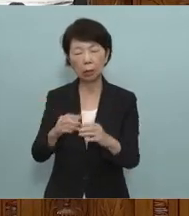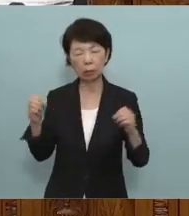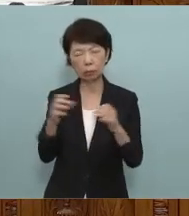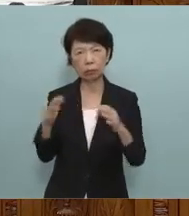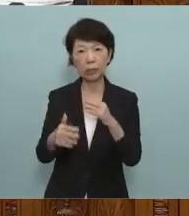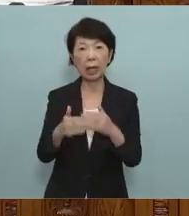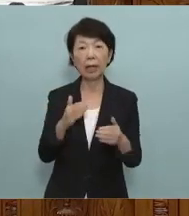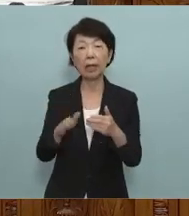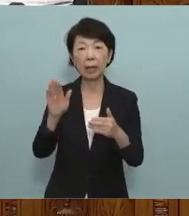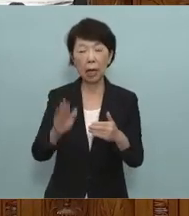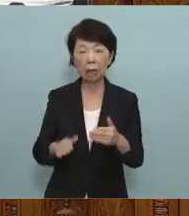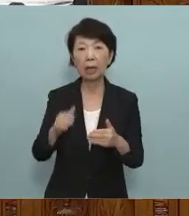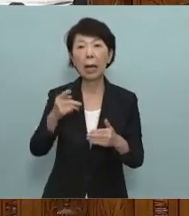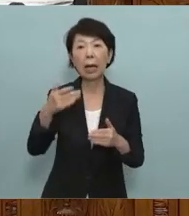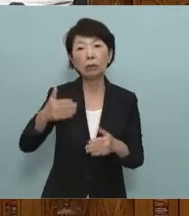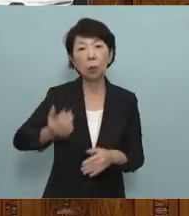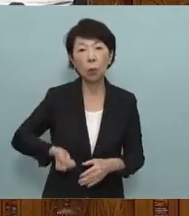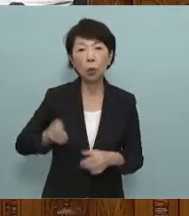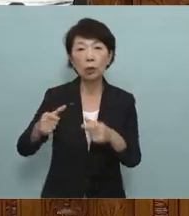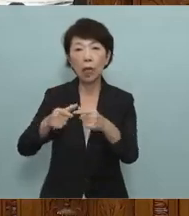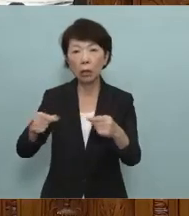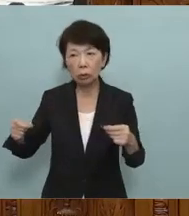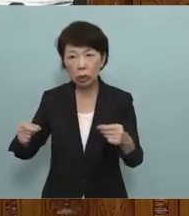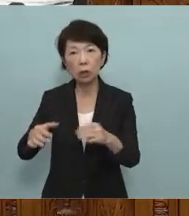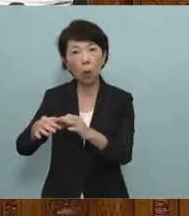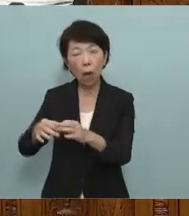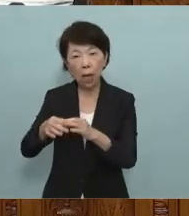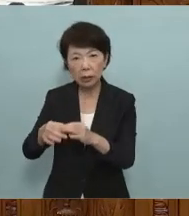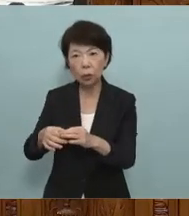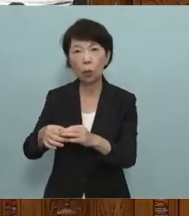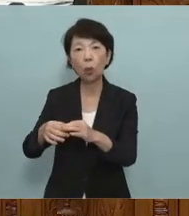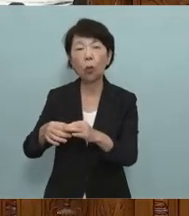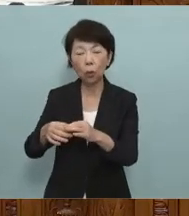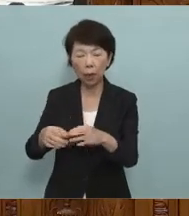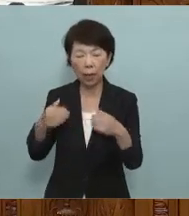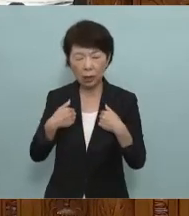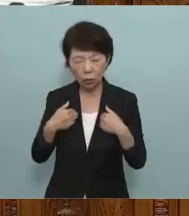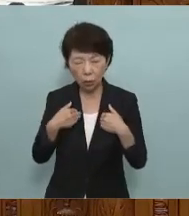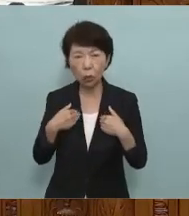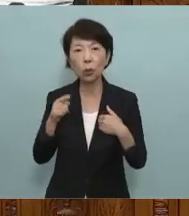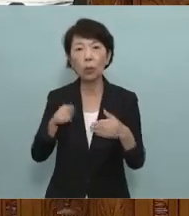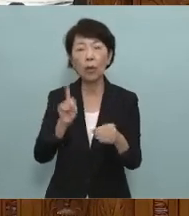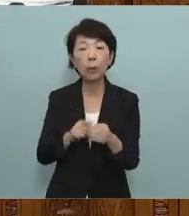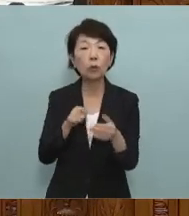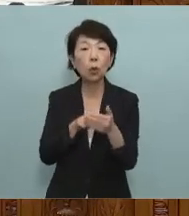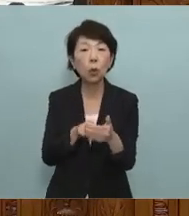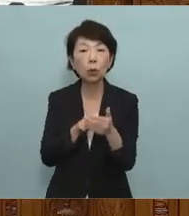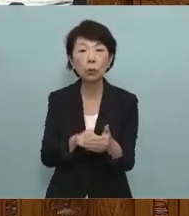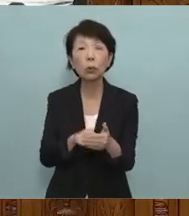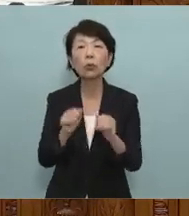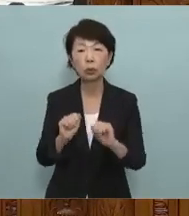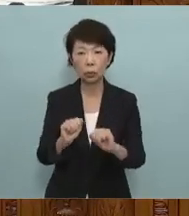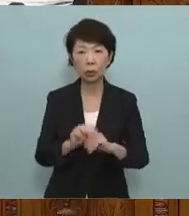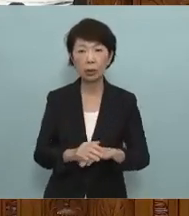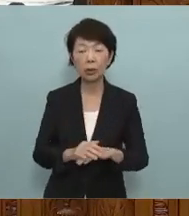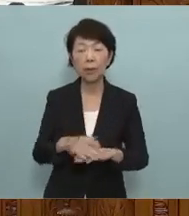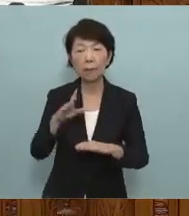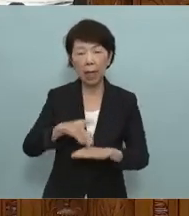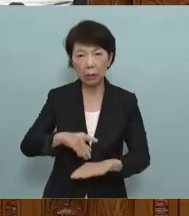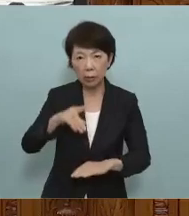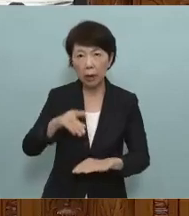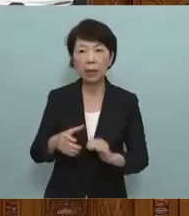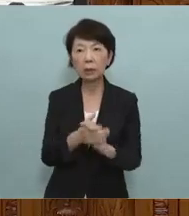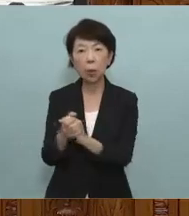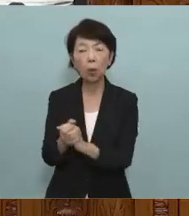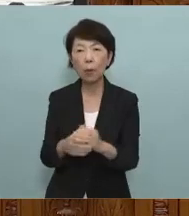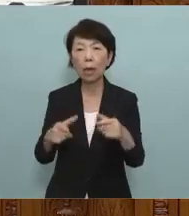として、核兵器国を関与させるよう努力をしていかなければなりません。よって、まずは同盟国